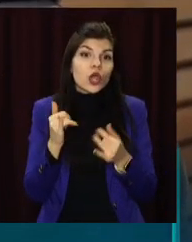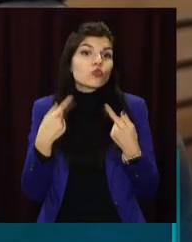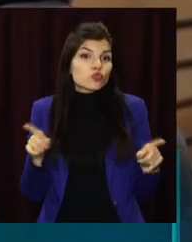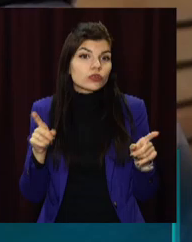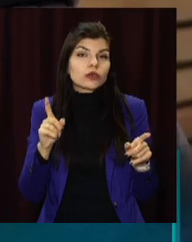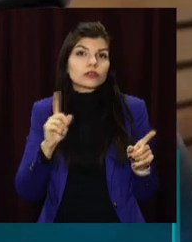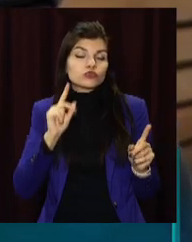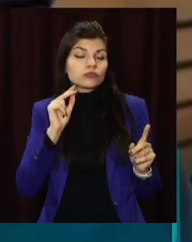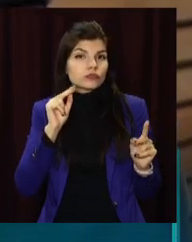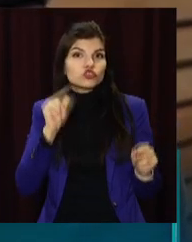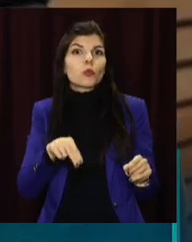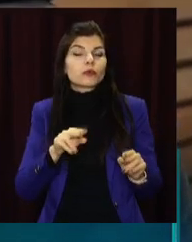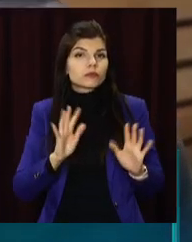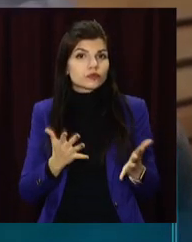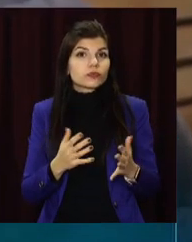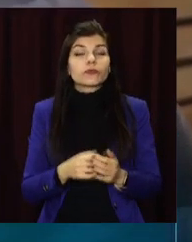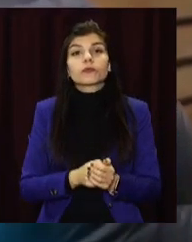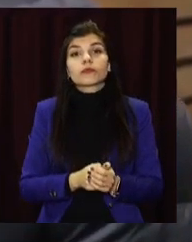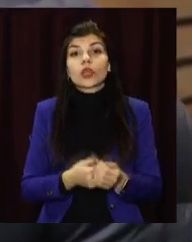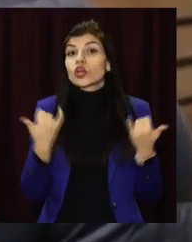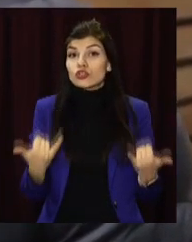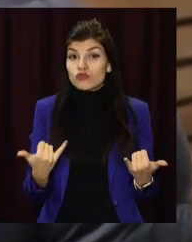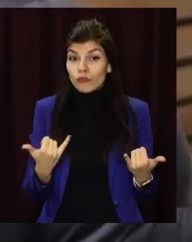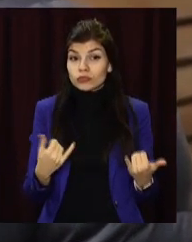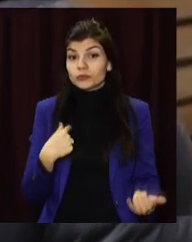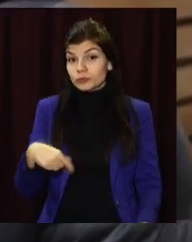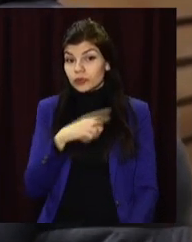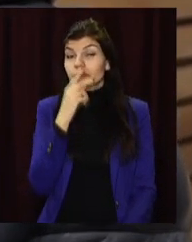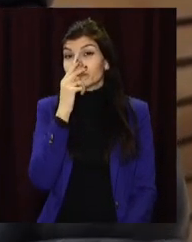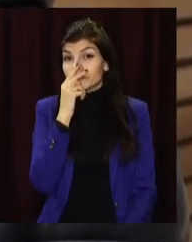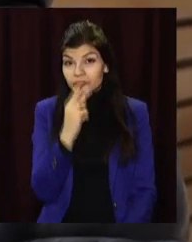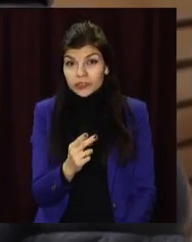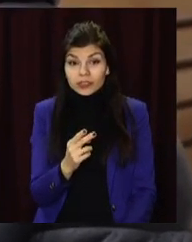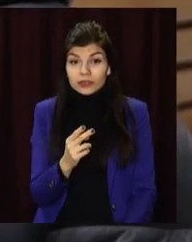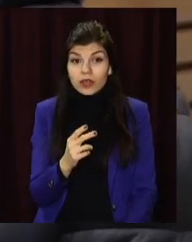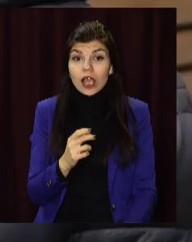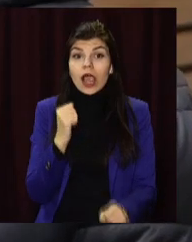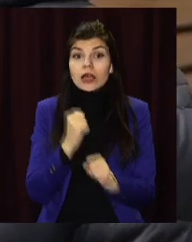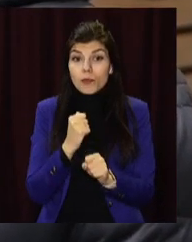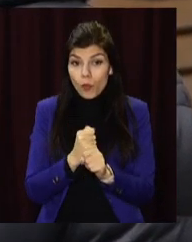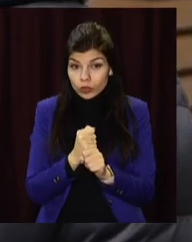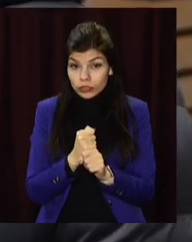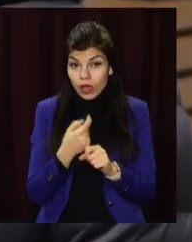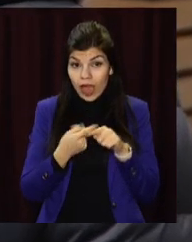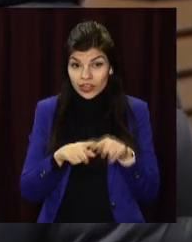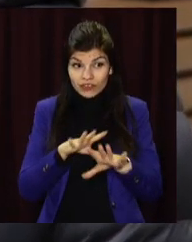і інших надзвичайних ситуацій. Сьогодні ми бачили, що